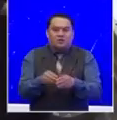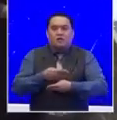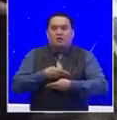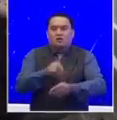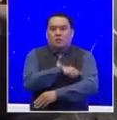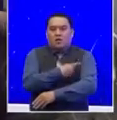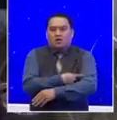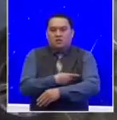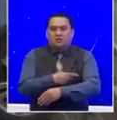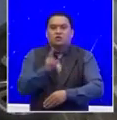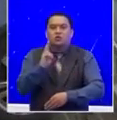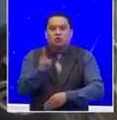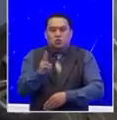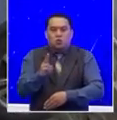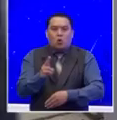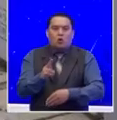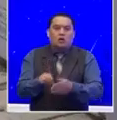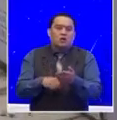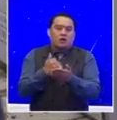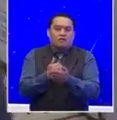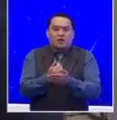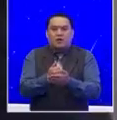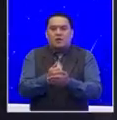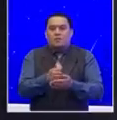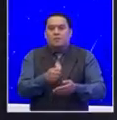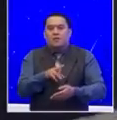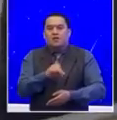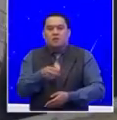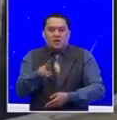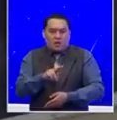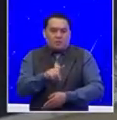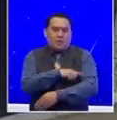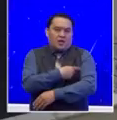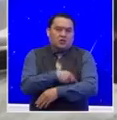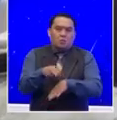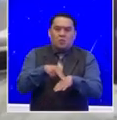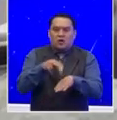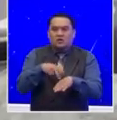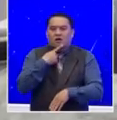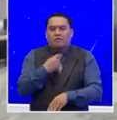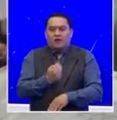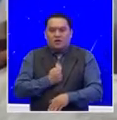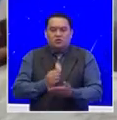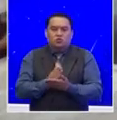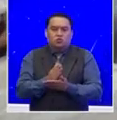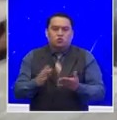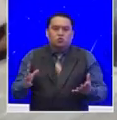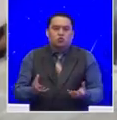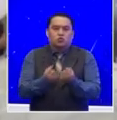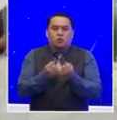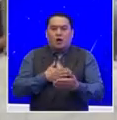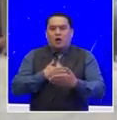раздаст медицинские изделия тем, кто стоит на передовой в борьбе с пандемией. Это медики, полицейские, военные, сотрудники служб ЧС и